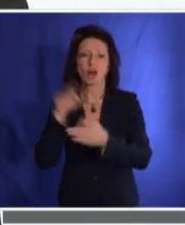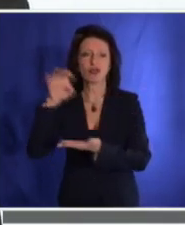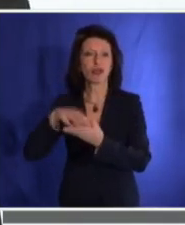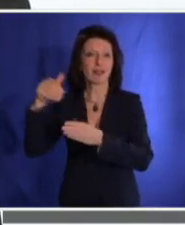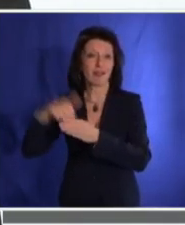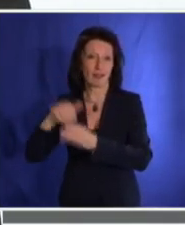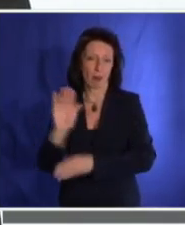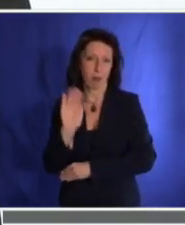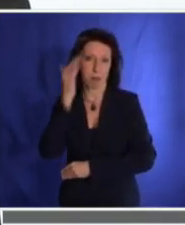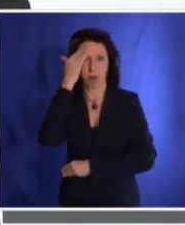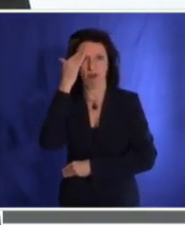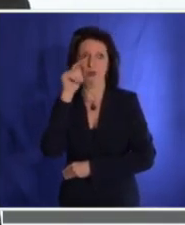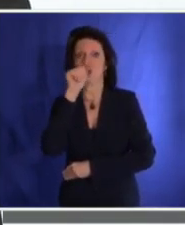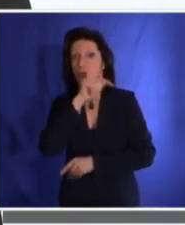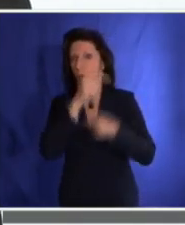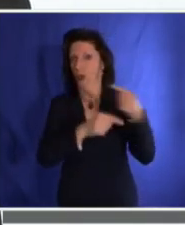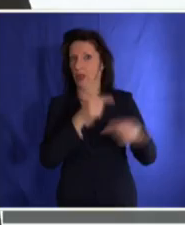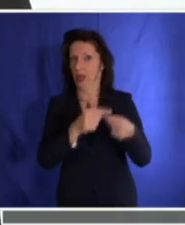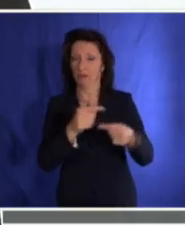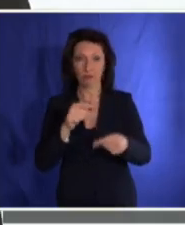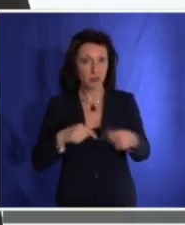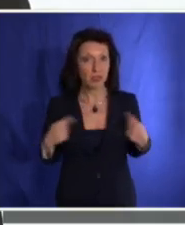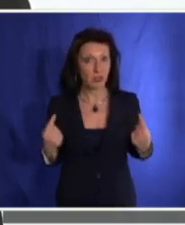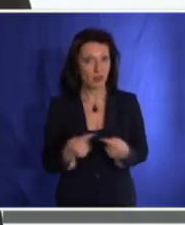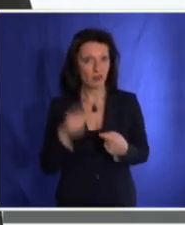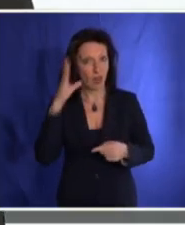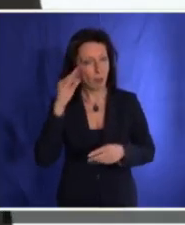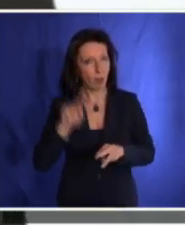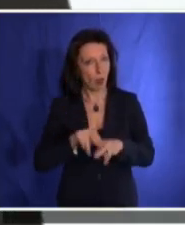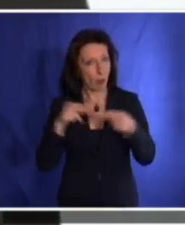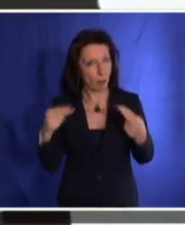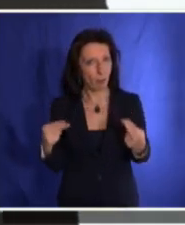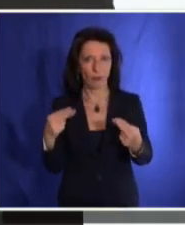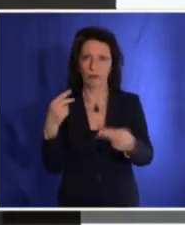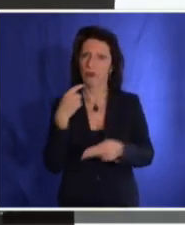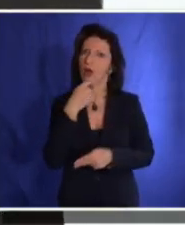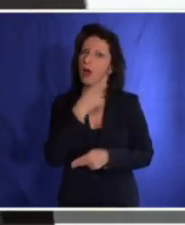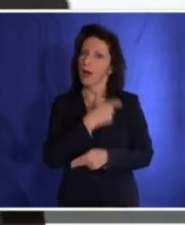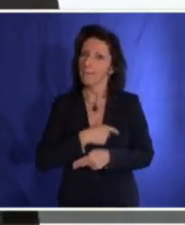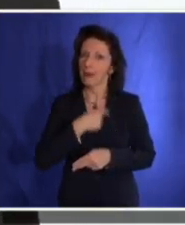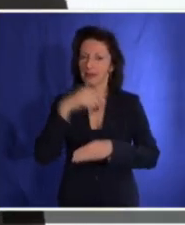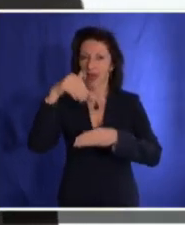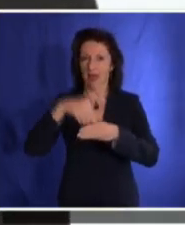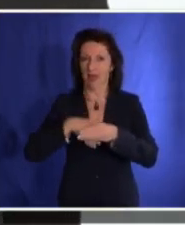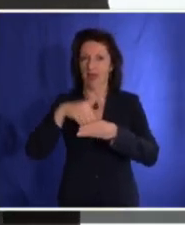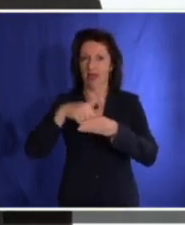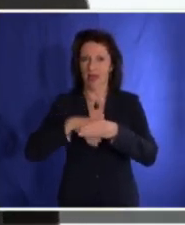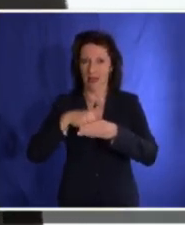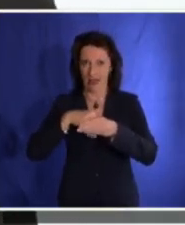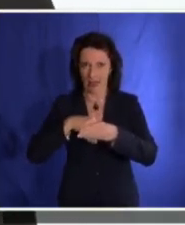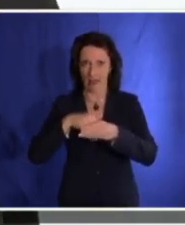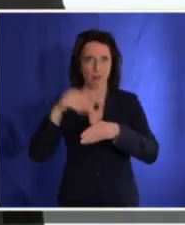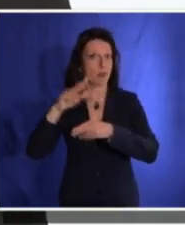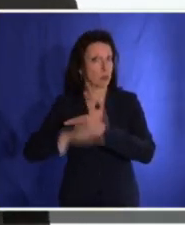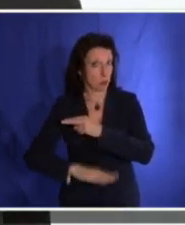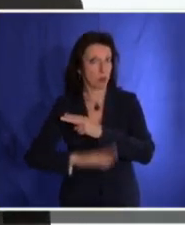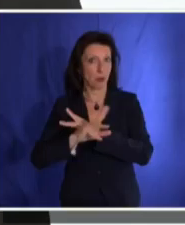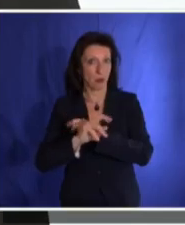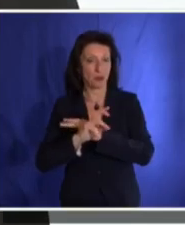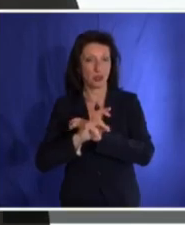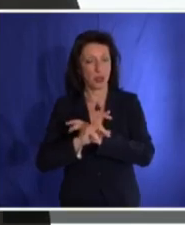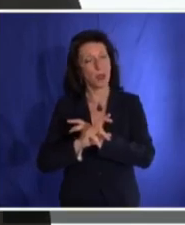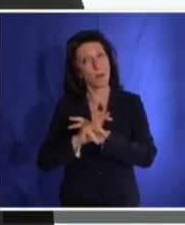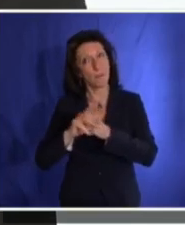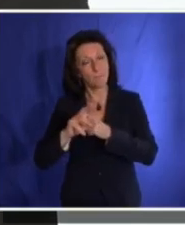wir den Übergang in der Partei in Niederösterreich mit sehr